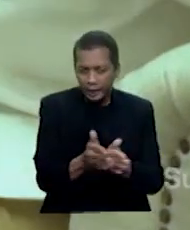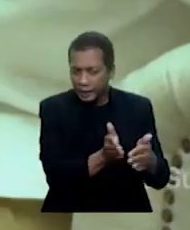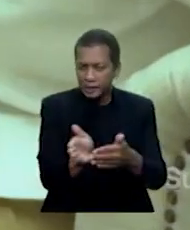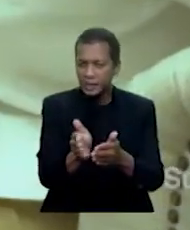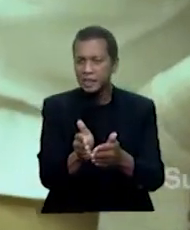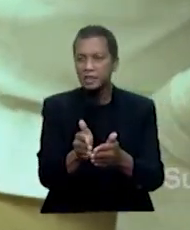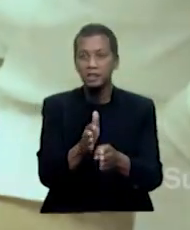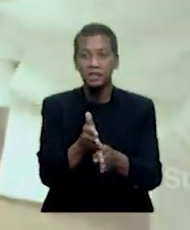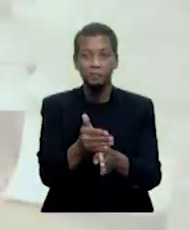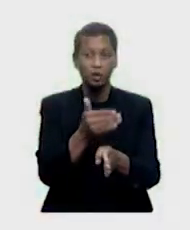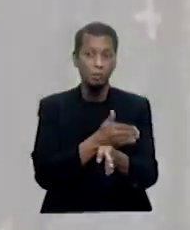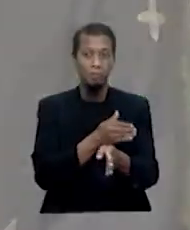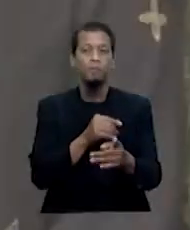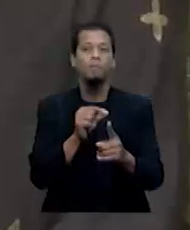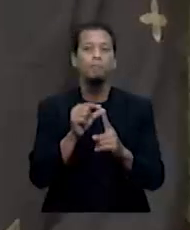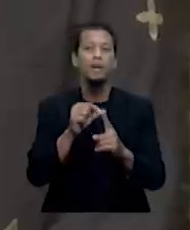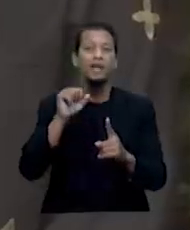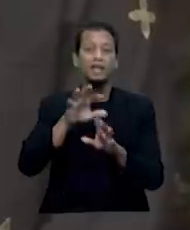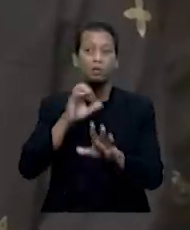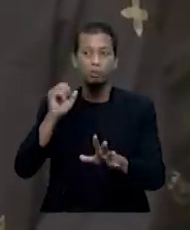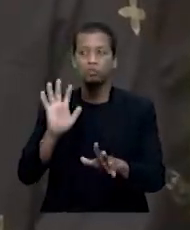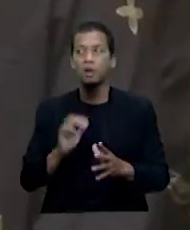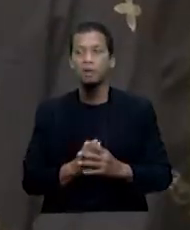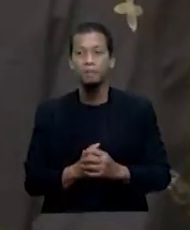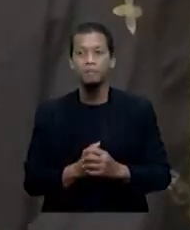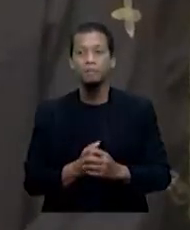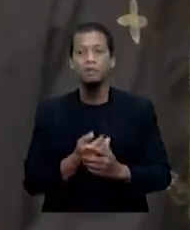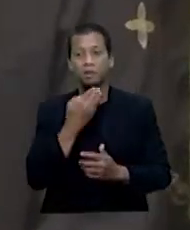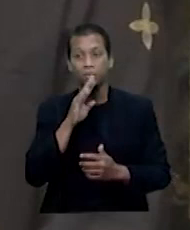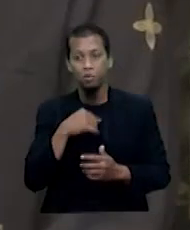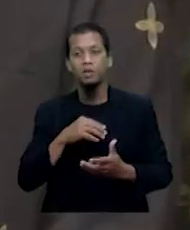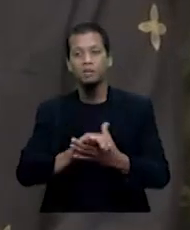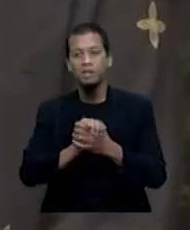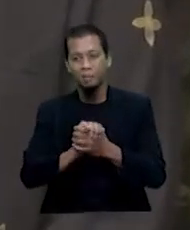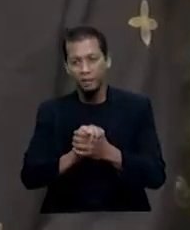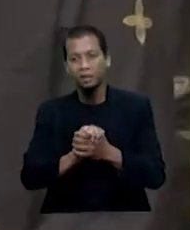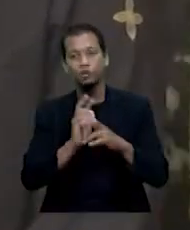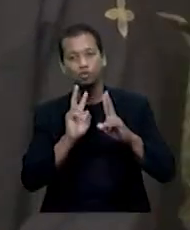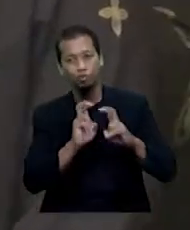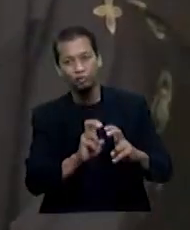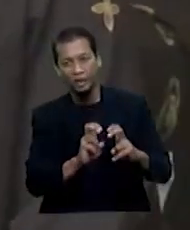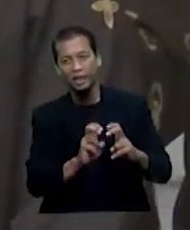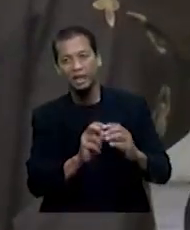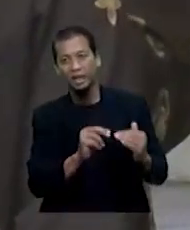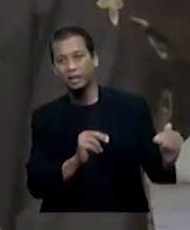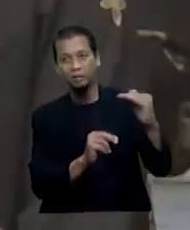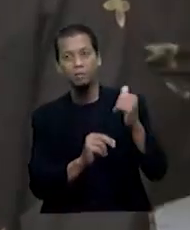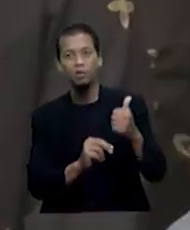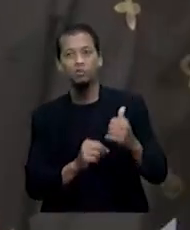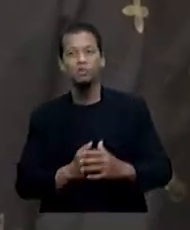PAN. Alhamdulillah, selamat kepada Pak Prabowo, surveinya semakin tinggi dan bagus.